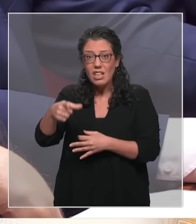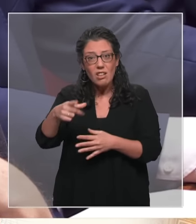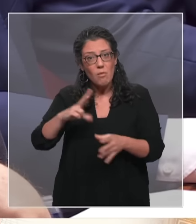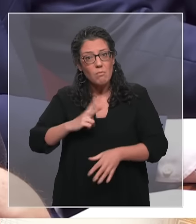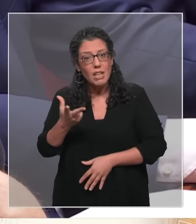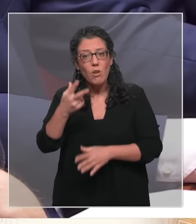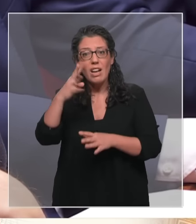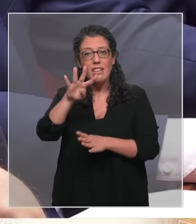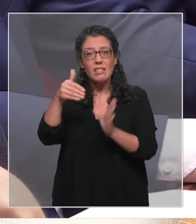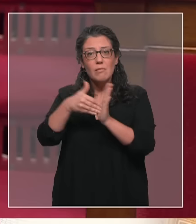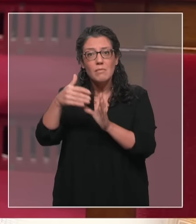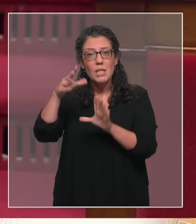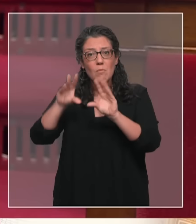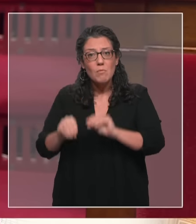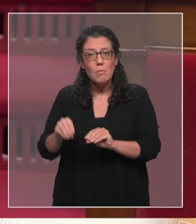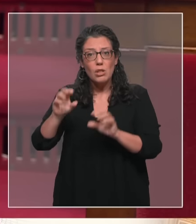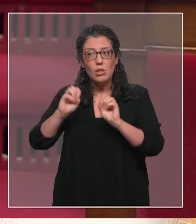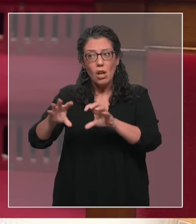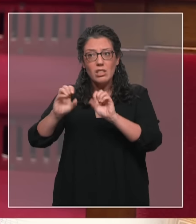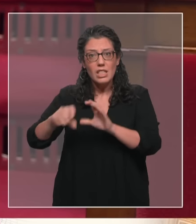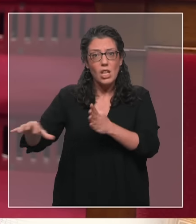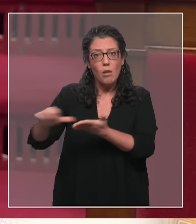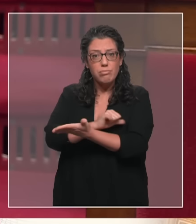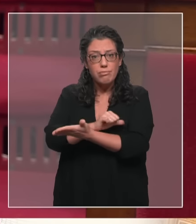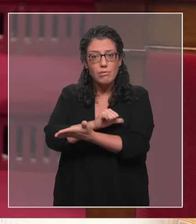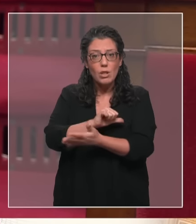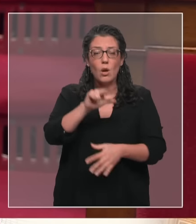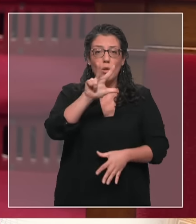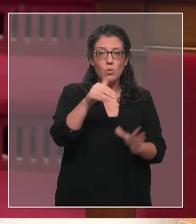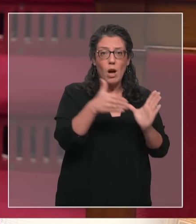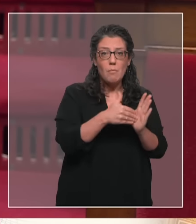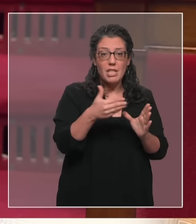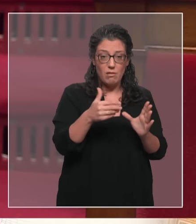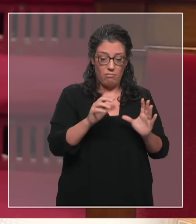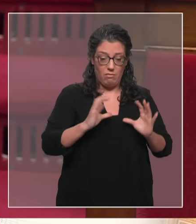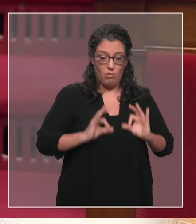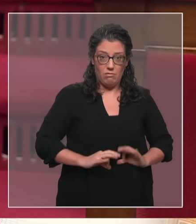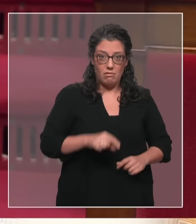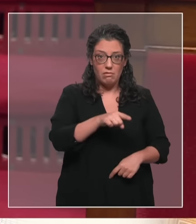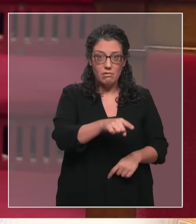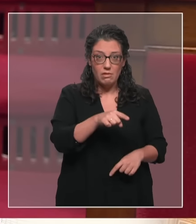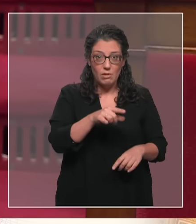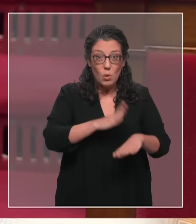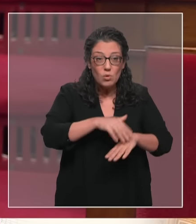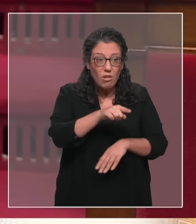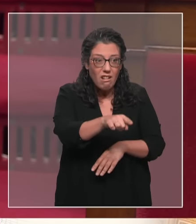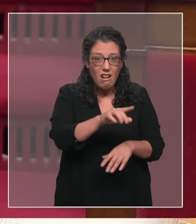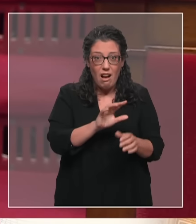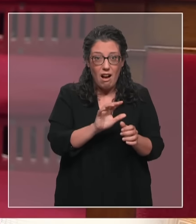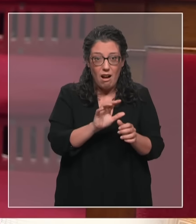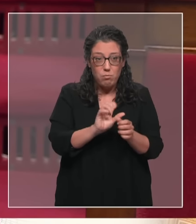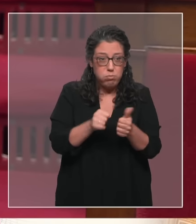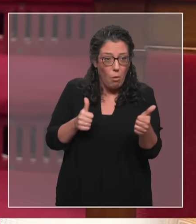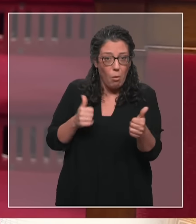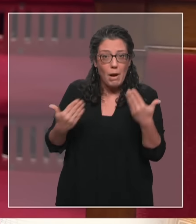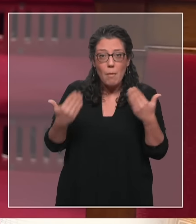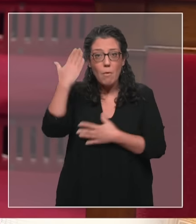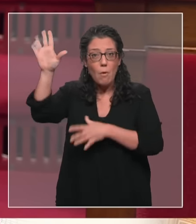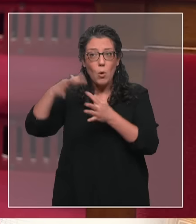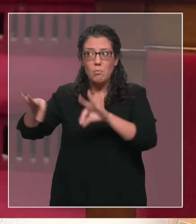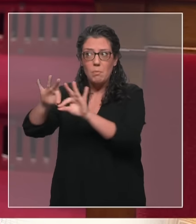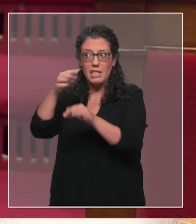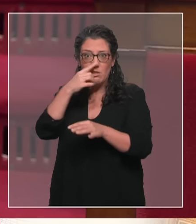postes d'enseignants, dont plus de 3000 dans le premier degré, là où on accuse le plus grand retard vis-à-vis des autres pays et qui